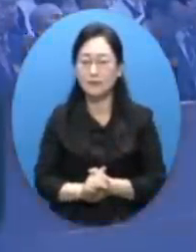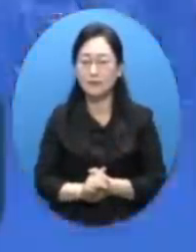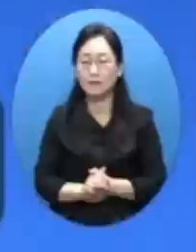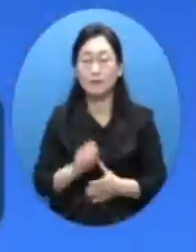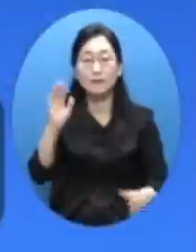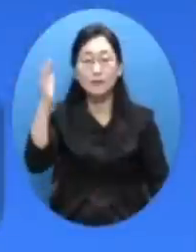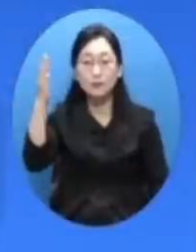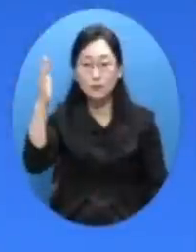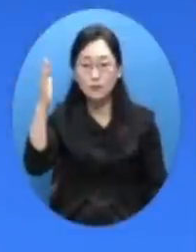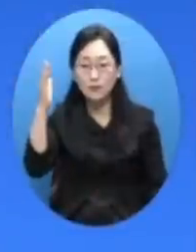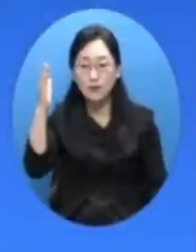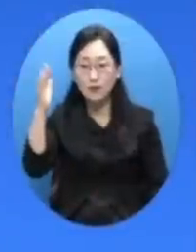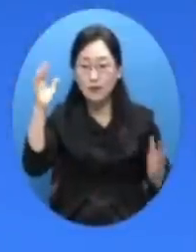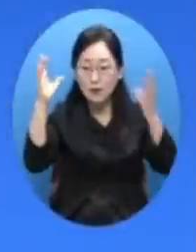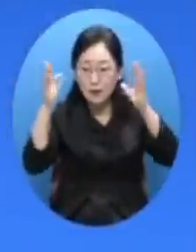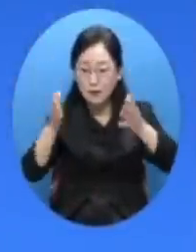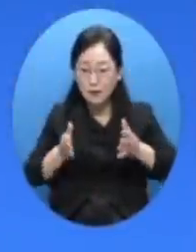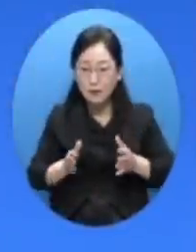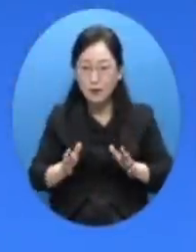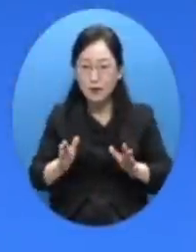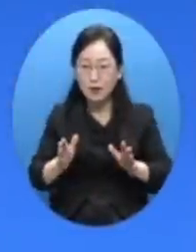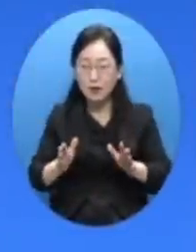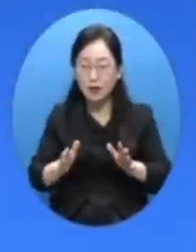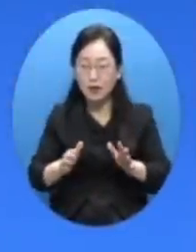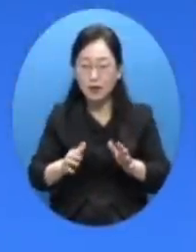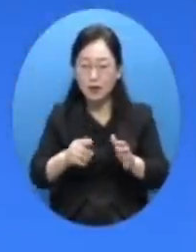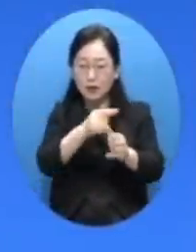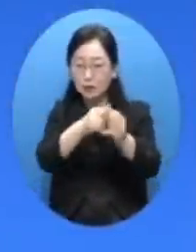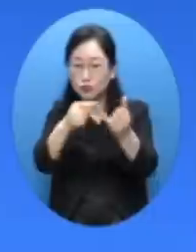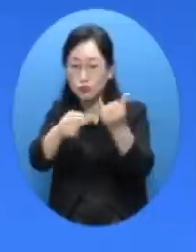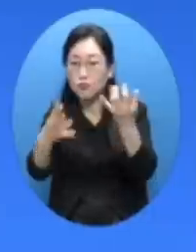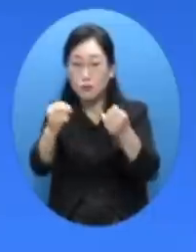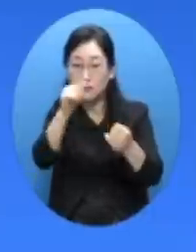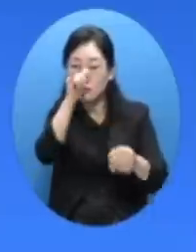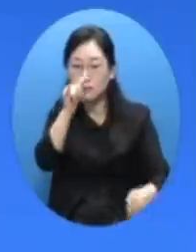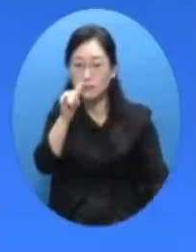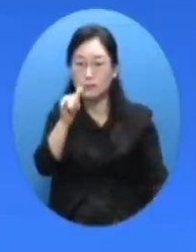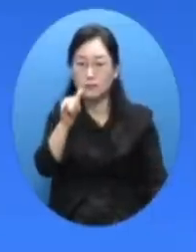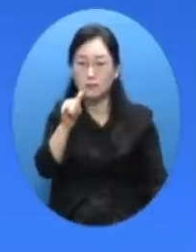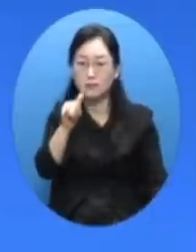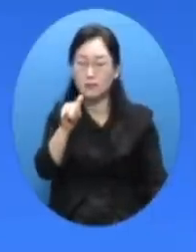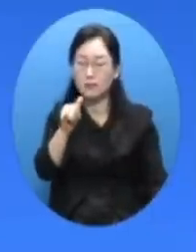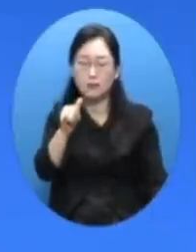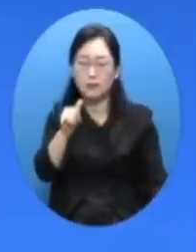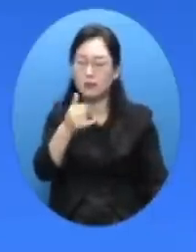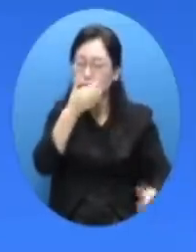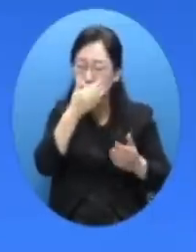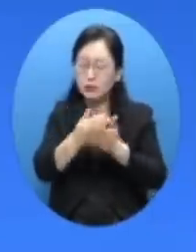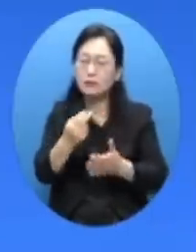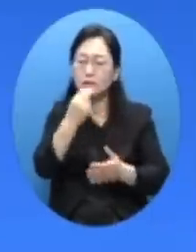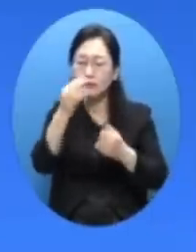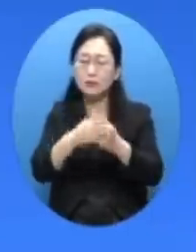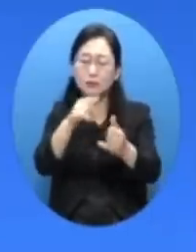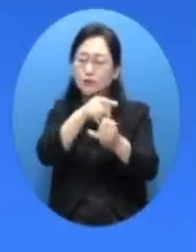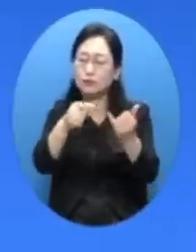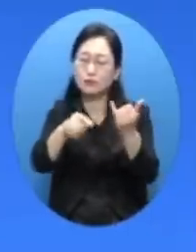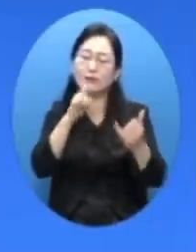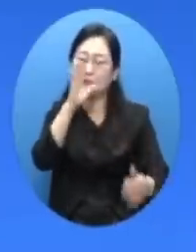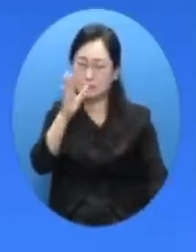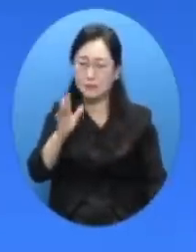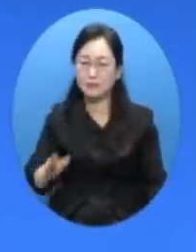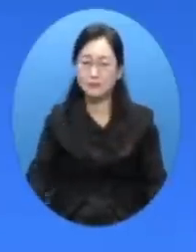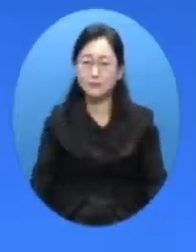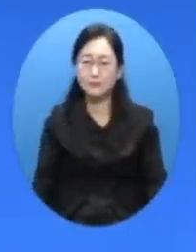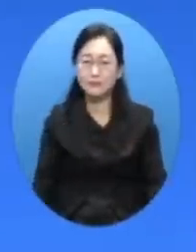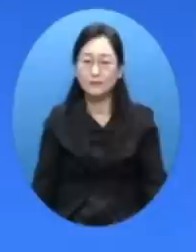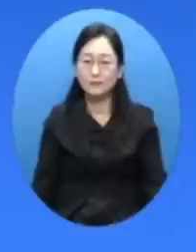요즘 아이를 낳고 죽이는 경우가 많이 있는데 절대 아이는 처음부터 귀한 생명이기 때문에 죽이면 안 됩니다.